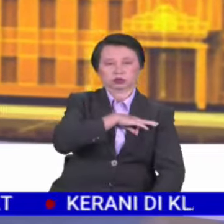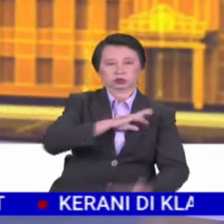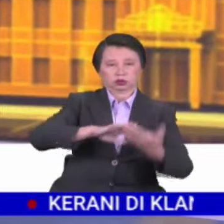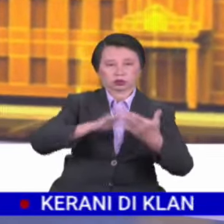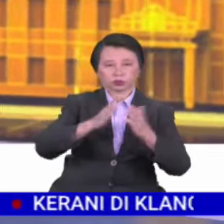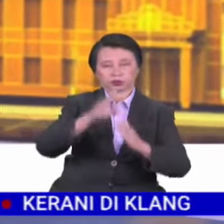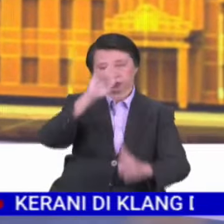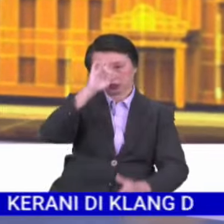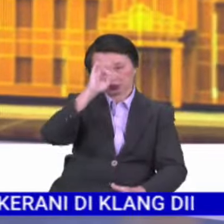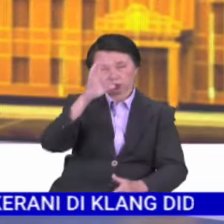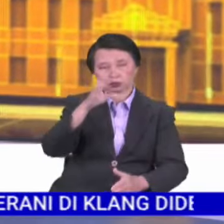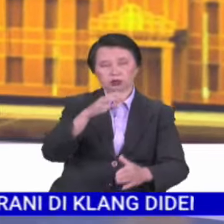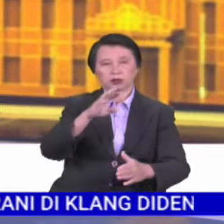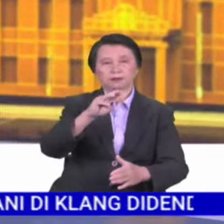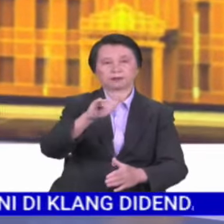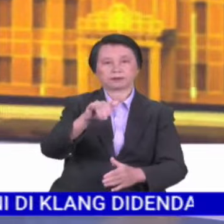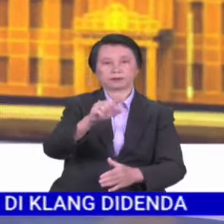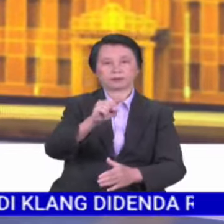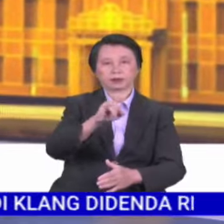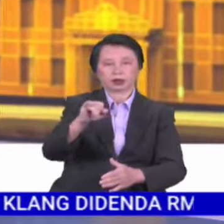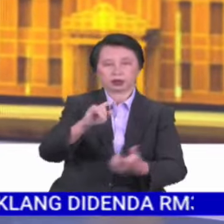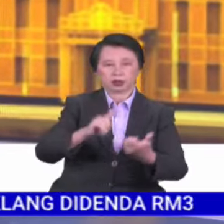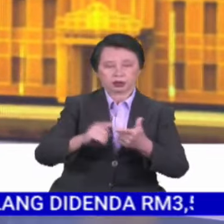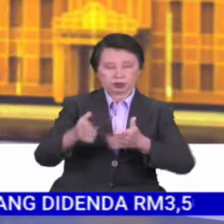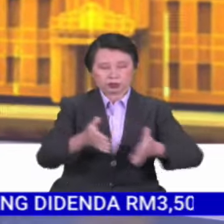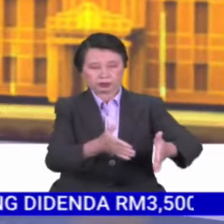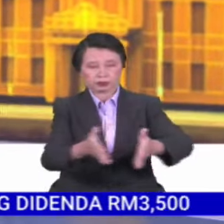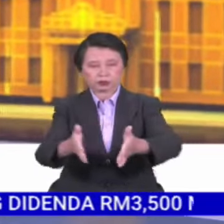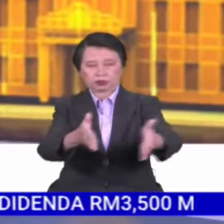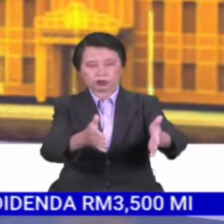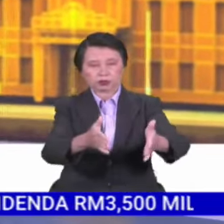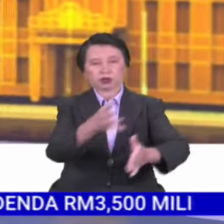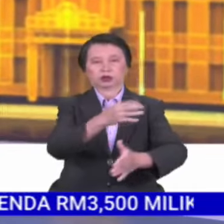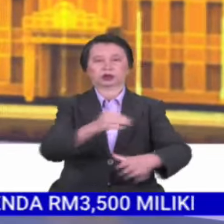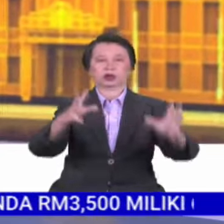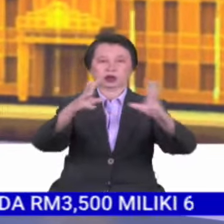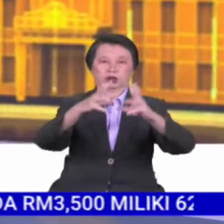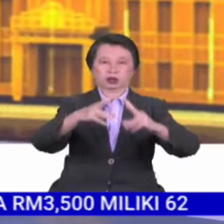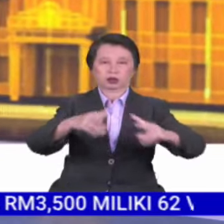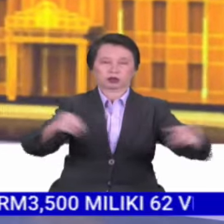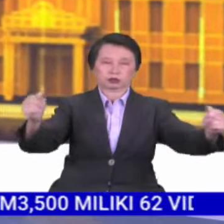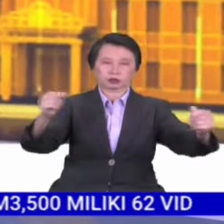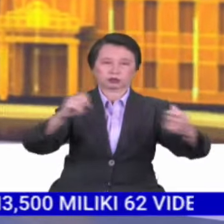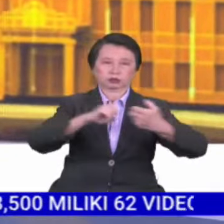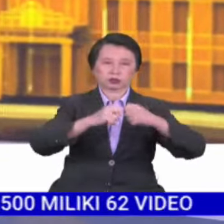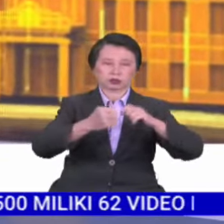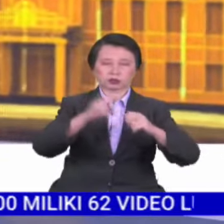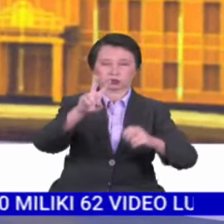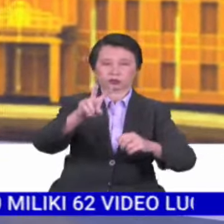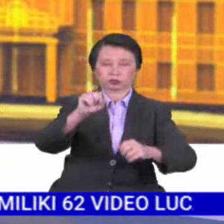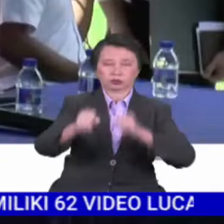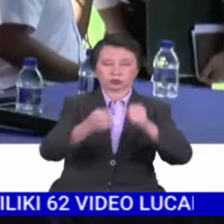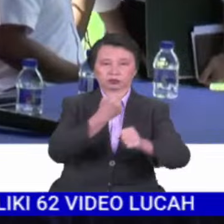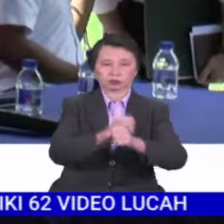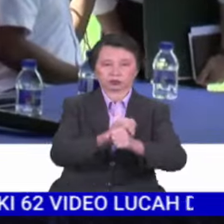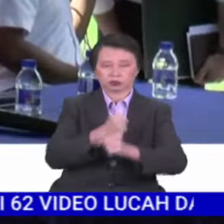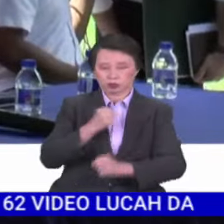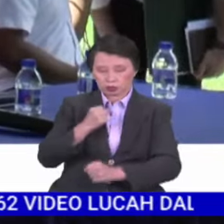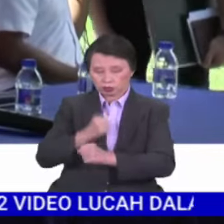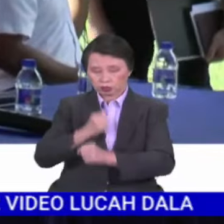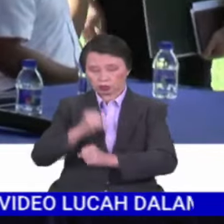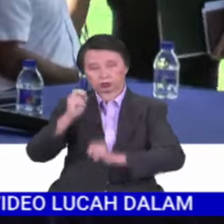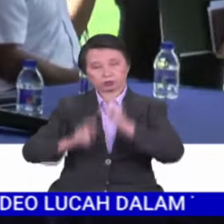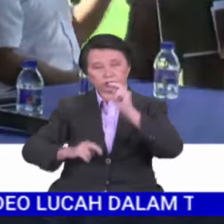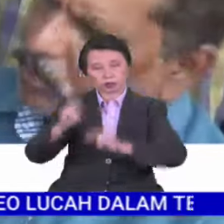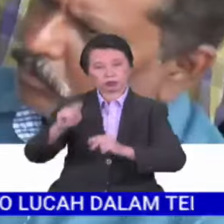Masai dan Pasir Gudang secara tidak langsung menyelesaikan isu lebih 20 tahun. Kerja pembinaan projek tersebut